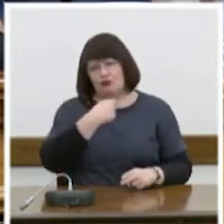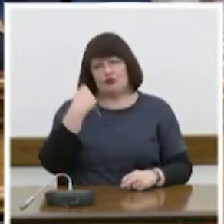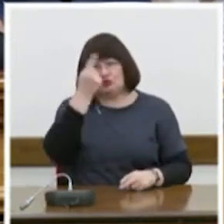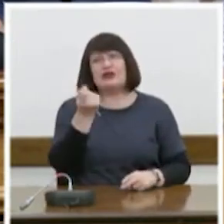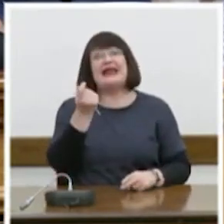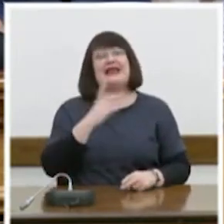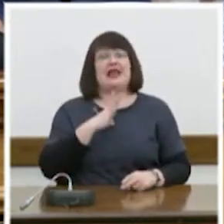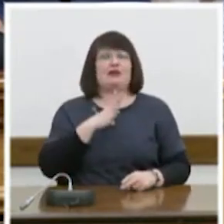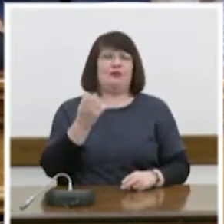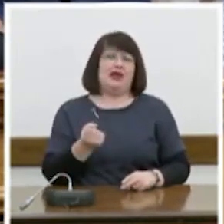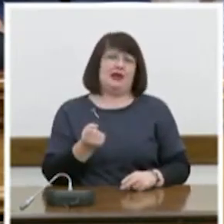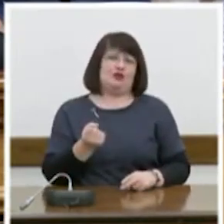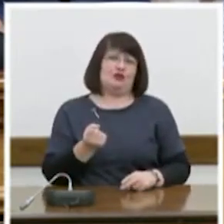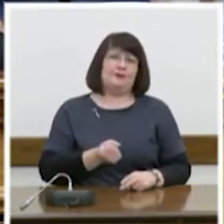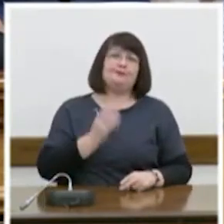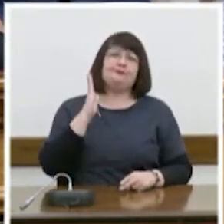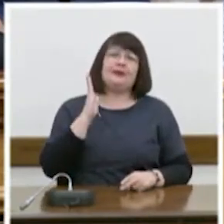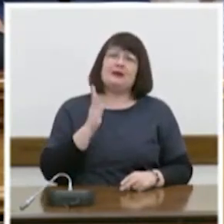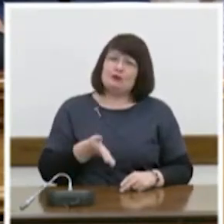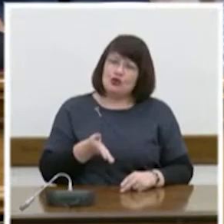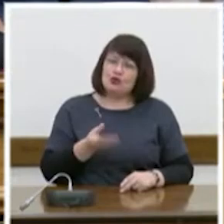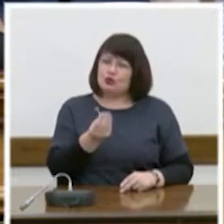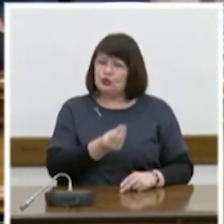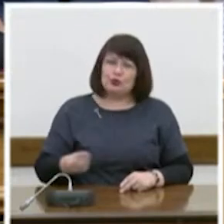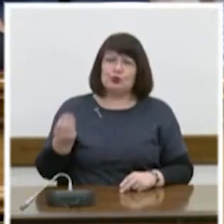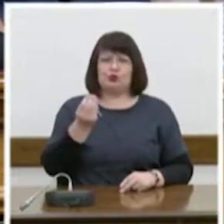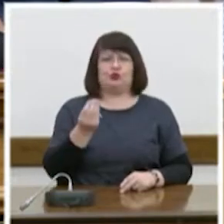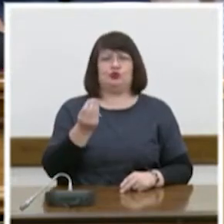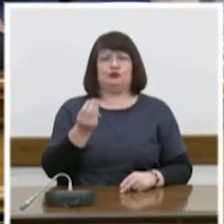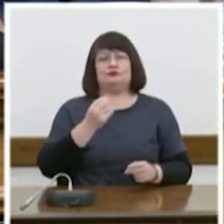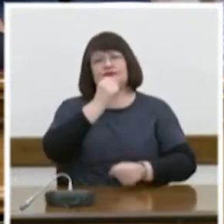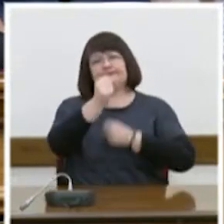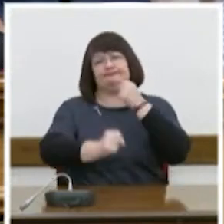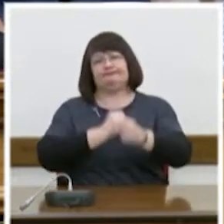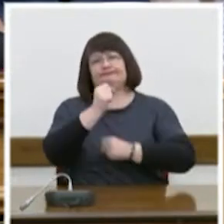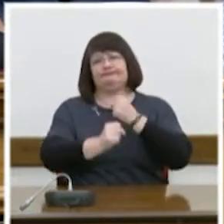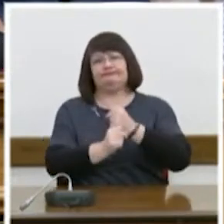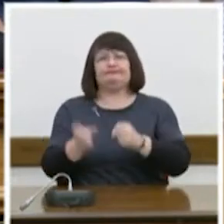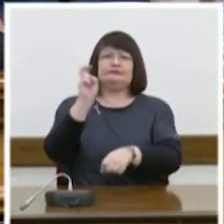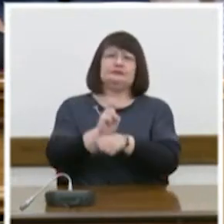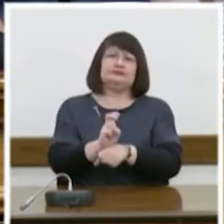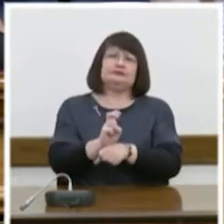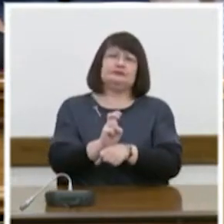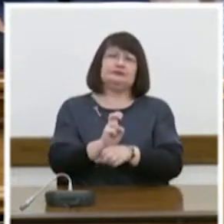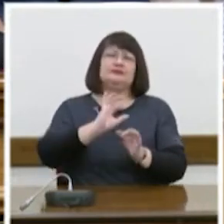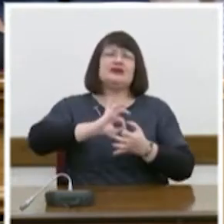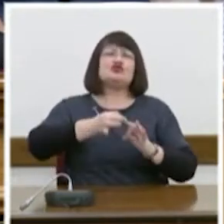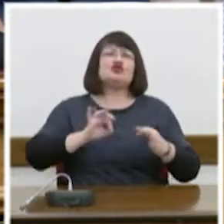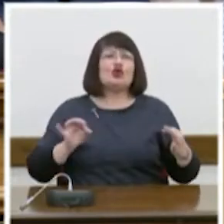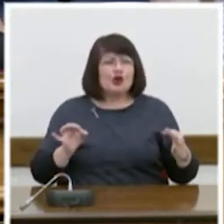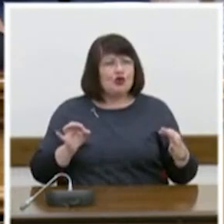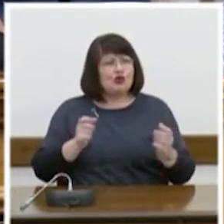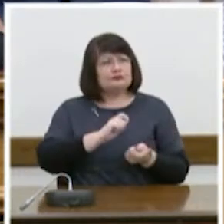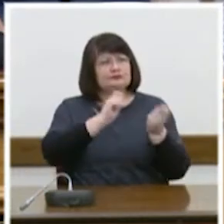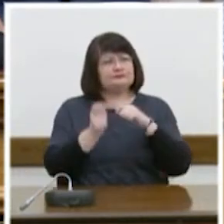μπορούν να γίνουν καταγραφή στου αιώνα τους να μετατρέψουν το ιστορικό δράμα της χώρας τους σε παγκόσμιο γεγονός είπε για τον βασίλη βασιλικό